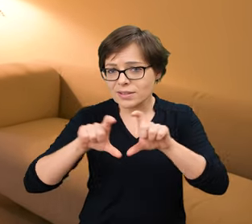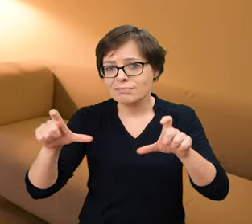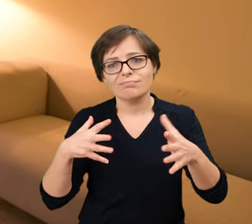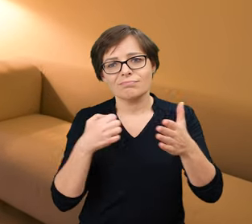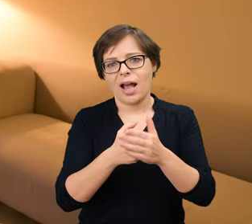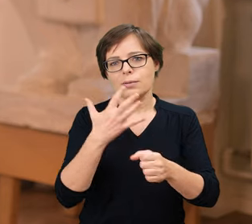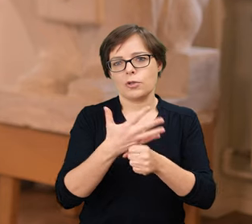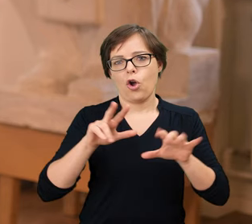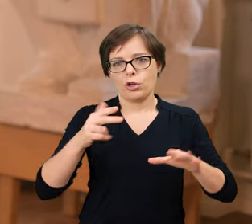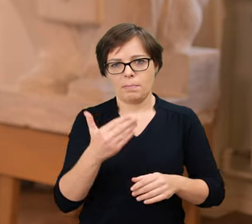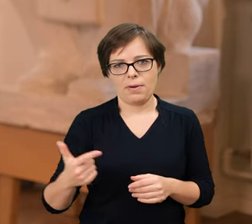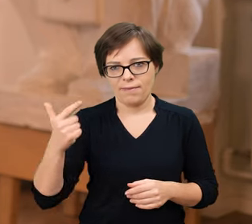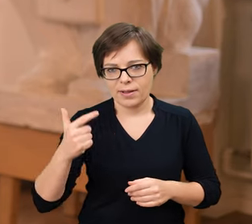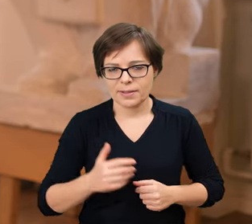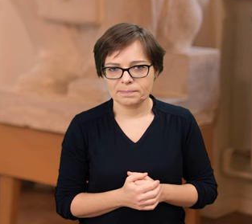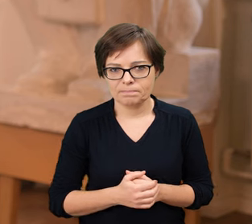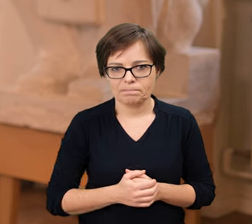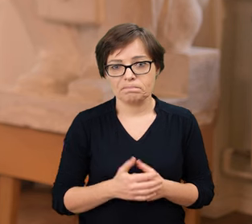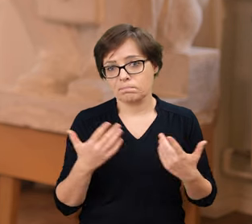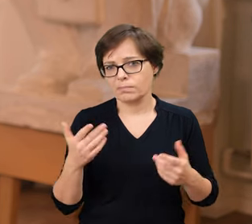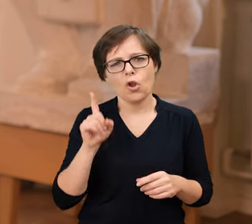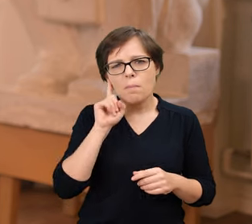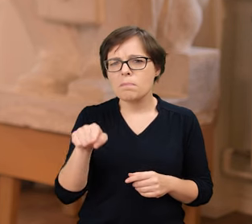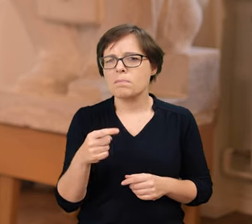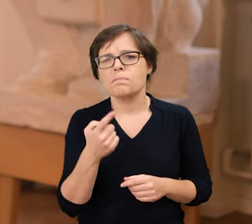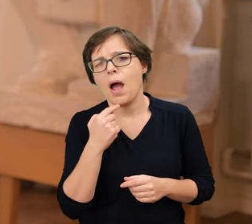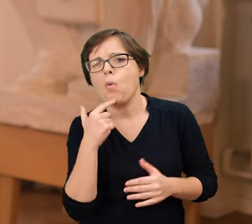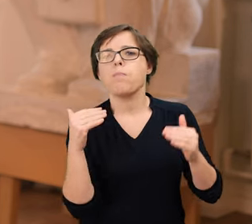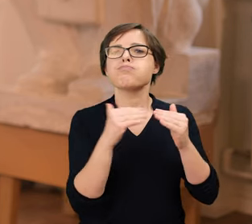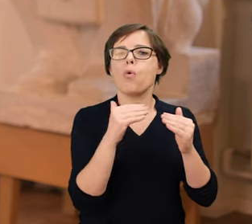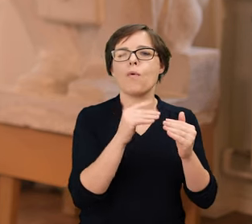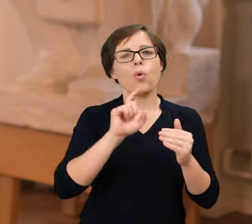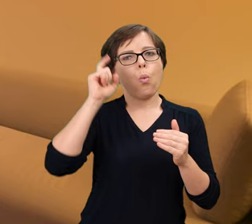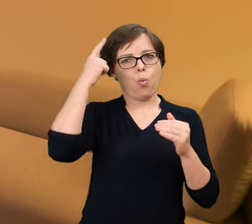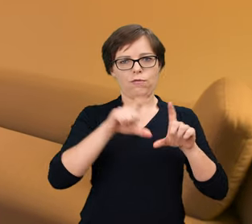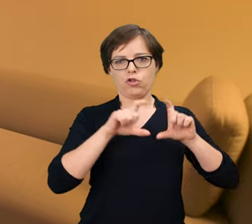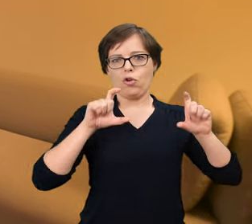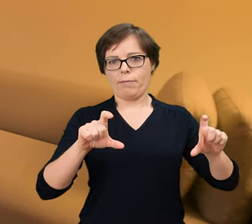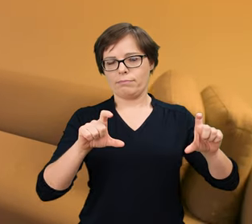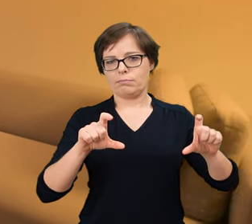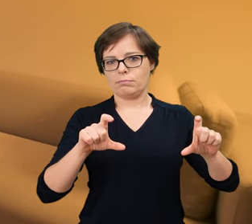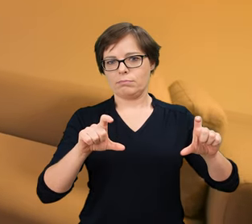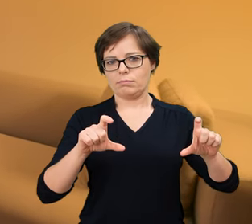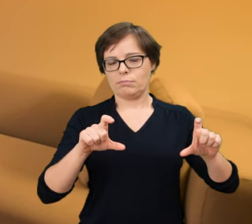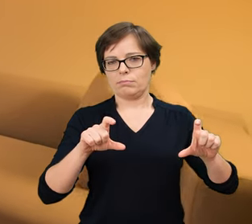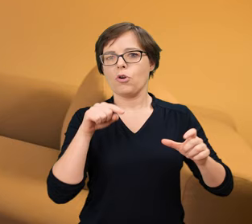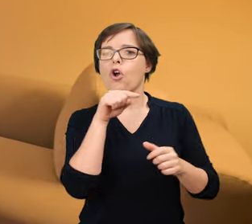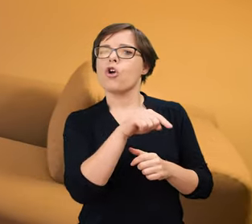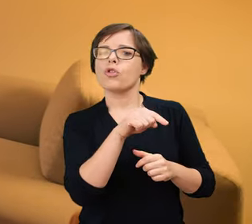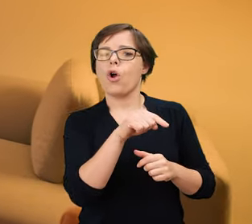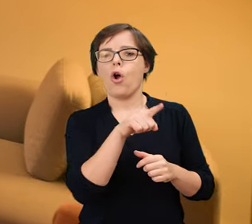metrów kwadratowych. To jest niedużo w porównaniu z domami, które stoją tutaj obok i które należą do